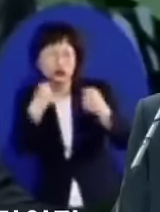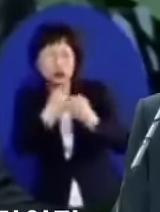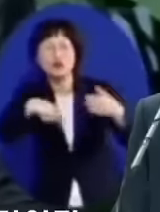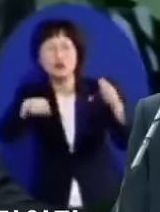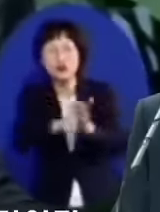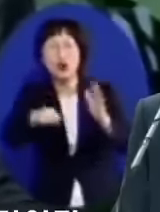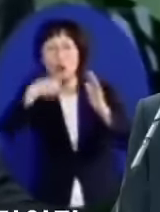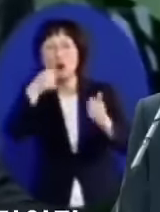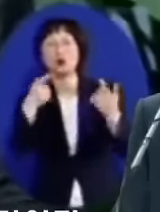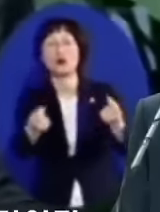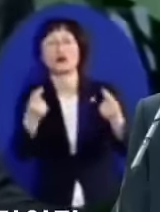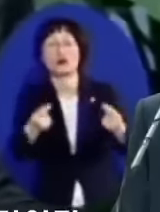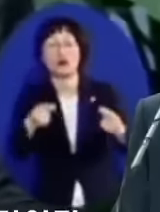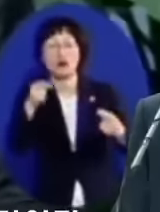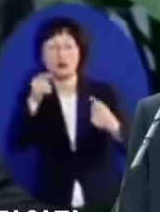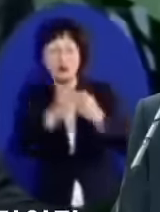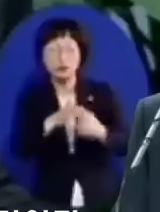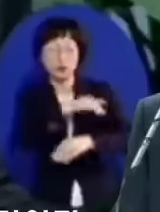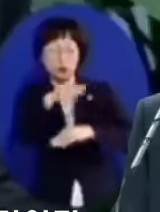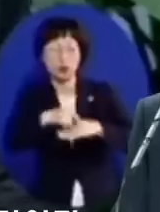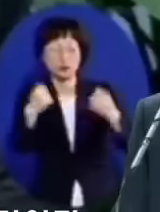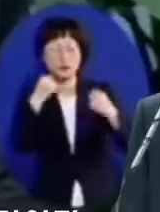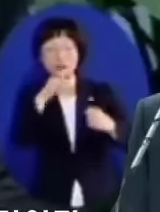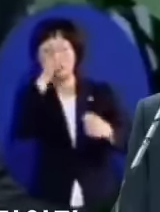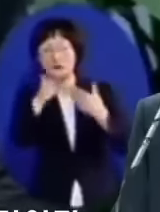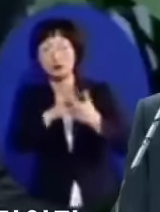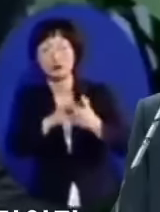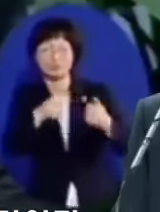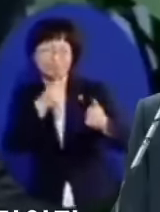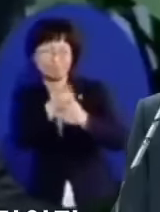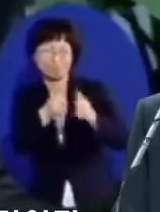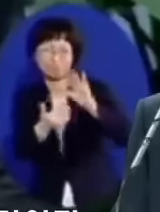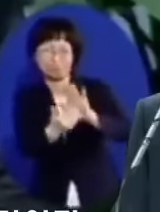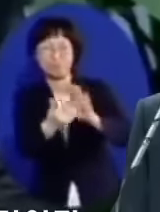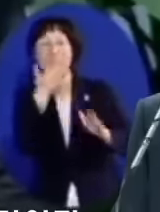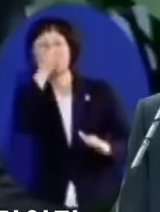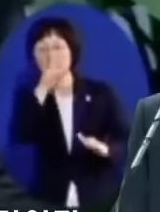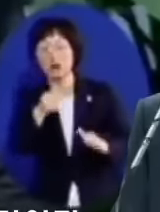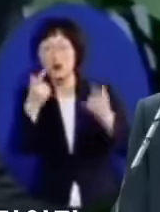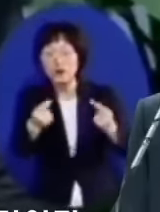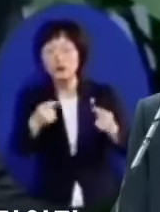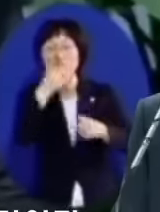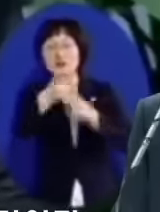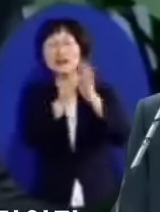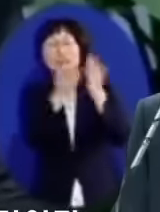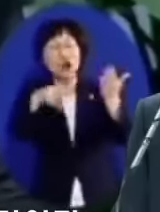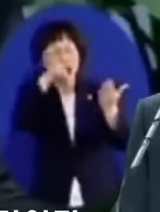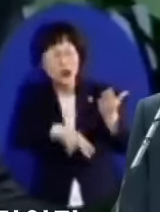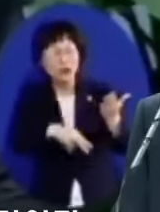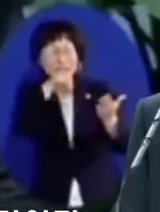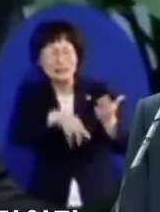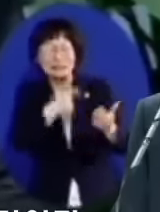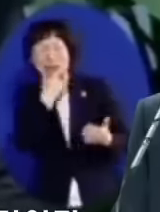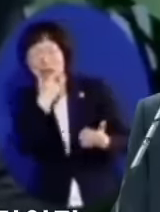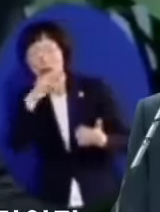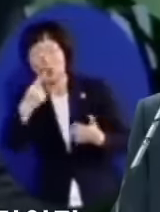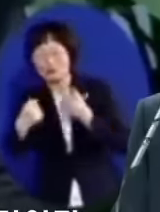것입니다. 그래서 몸에 힘이 있어야 저항력이 생기는 것입니다. 그와 같이 성경은 읽기 싫어도 읽어야 되는 것입니다.